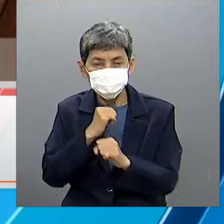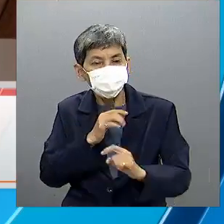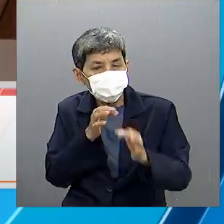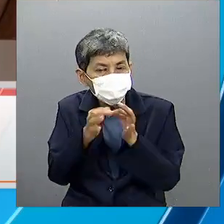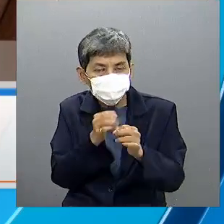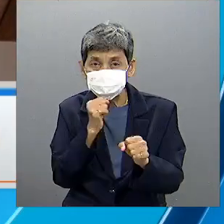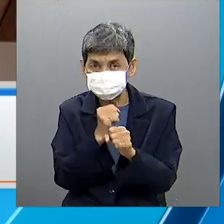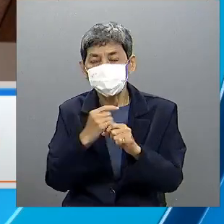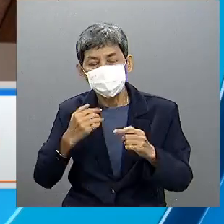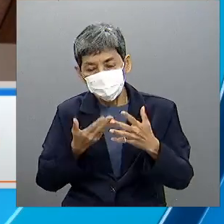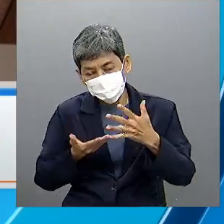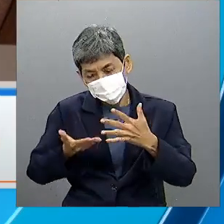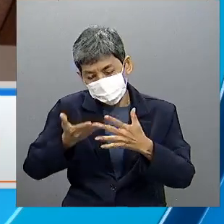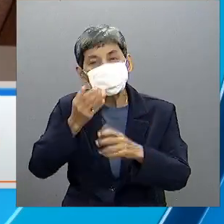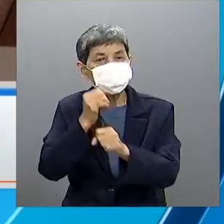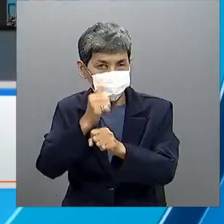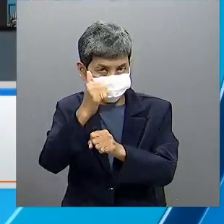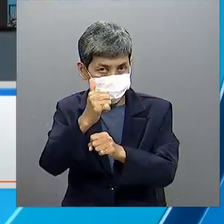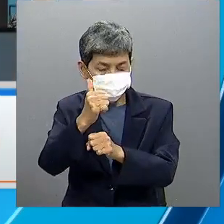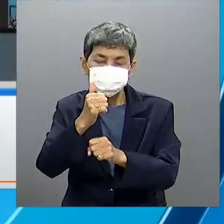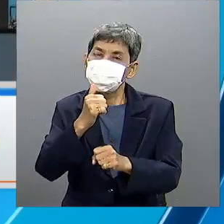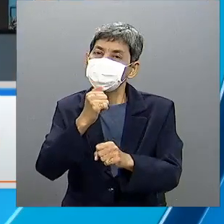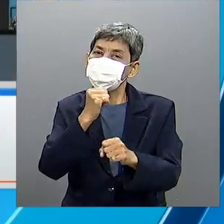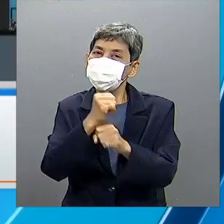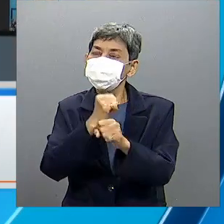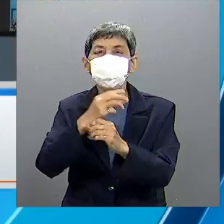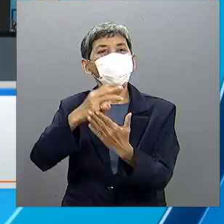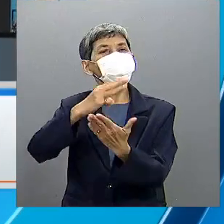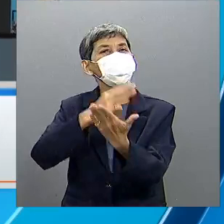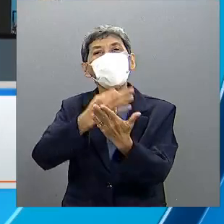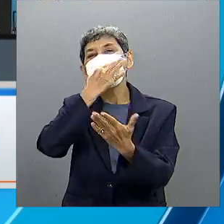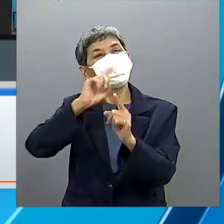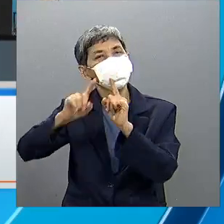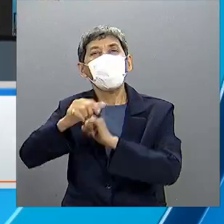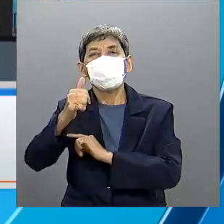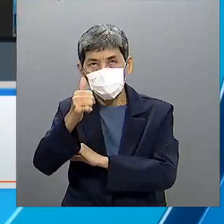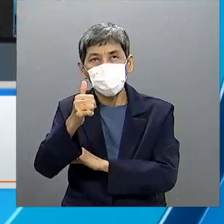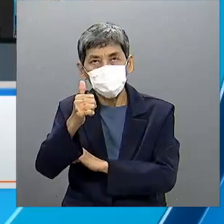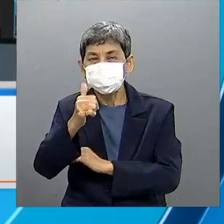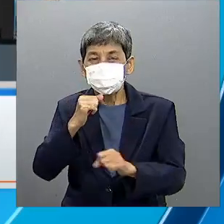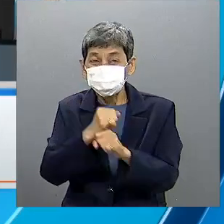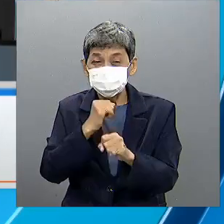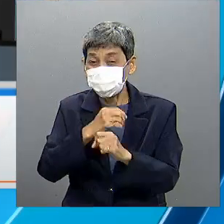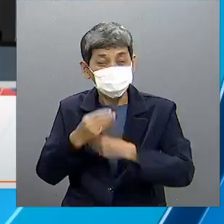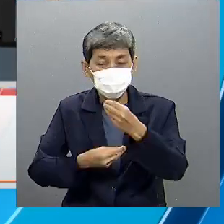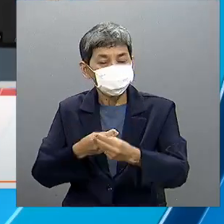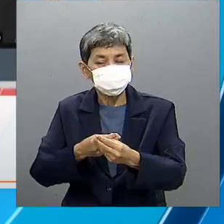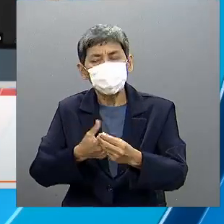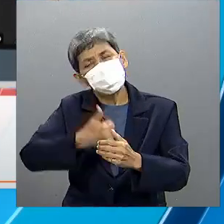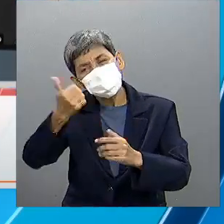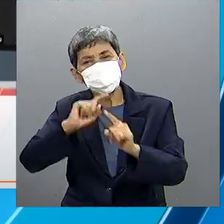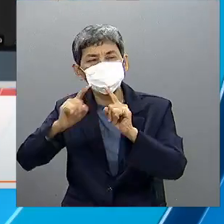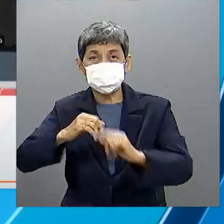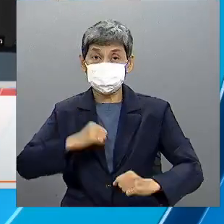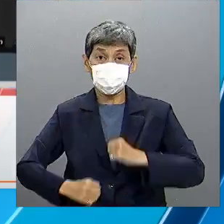ที่เขาจะเอาไปใช้กับวิชาชีพอื่นๆก็ได้ค่ะไม่จำเป็นต้องเป็นเรื่องของการตลาดออนไลน์แล้วมันเป็นเรื่องที่เยาวชนเขาสนใจ